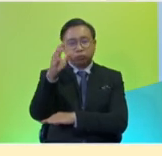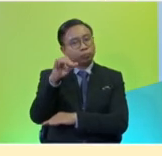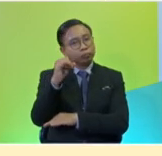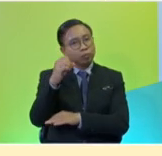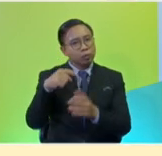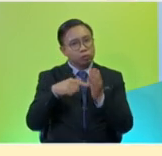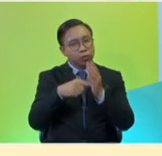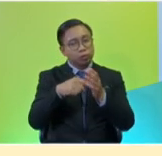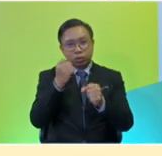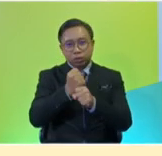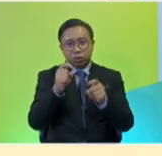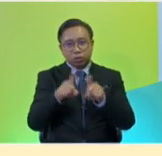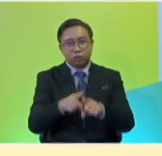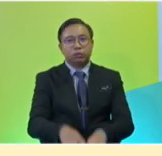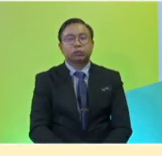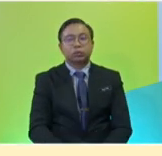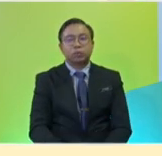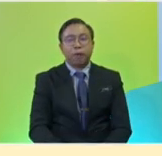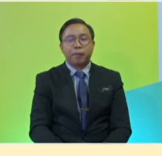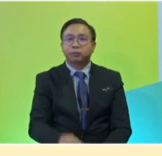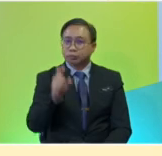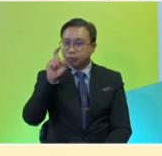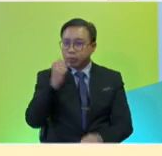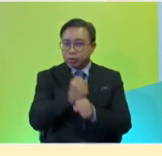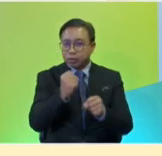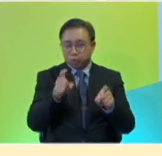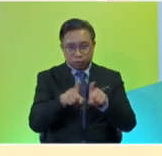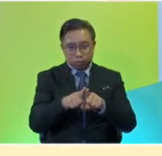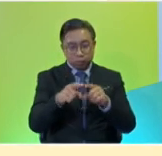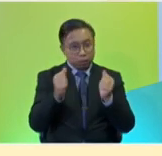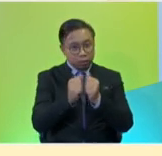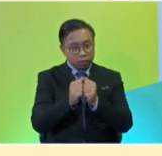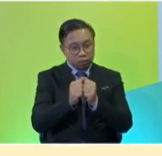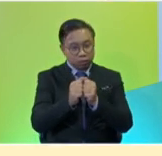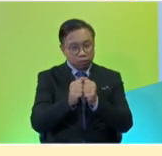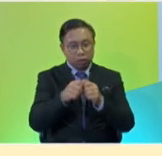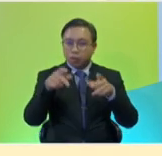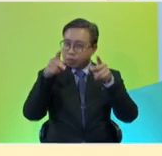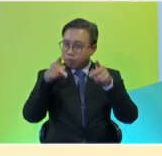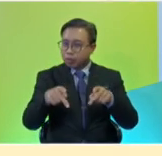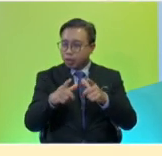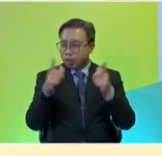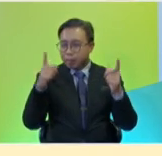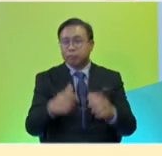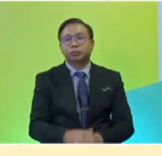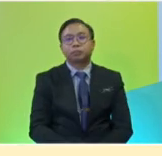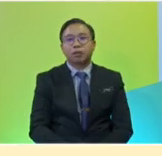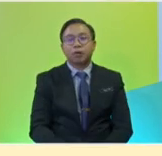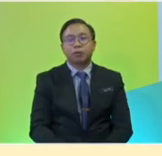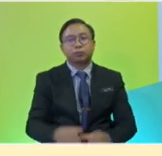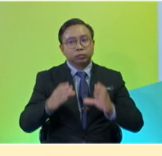nilai kerjasama kita kenallah bekerja sama dengan pihak yang lain coba baca ayat